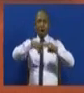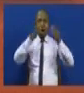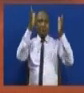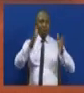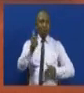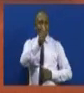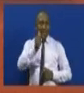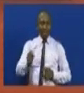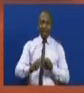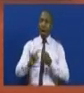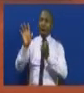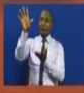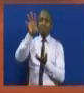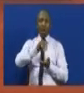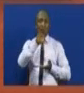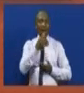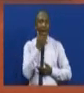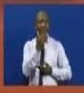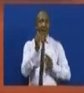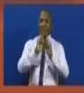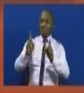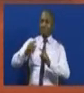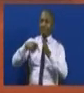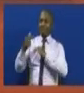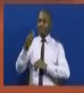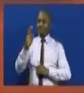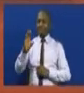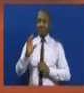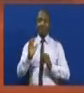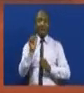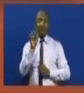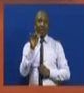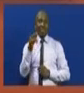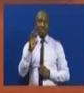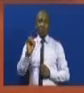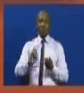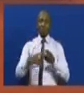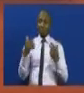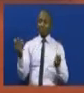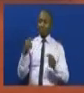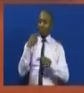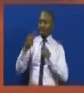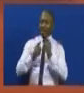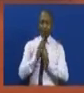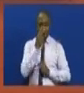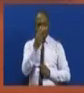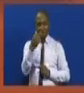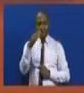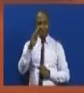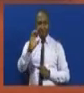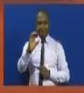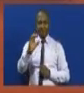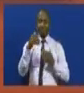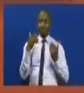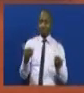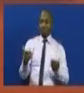Tanzania Dodoma kwa mkusanyiko wa habari mbalimbali katika TBC Aridhio usiku huu. Mtazamaji unaendelea kutazama TBC Aridhio, na